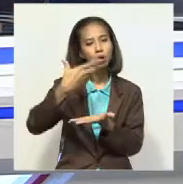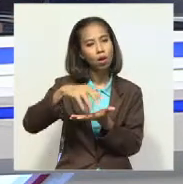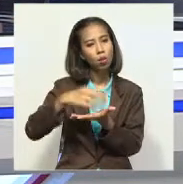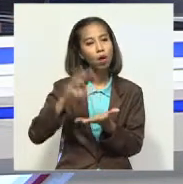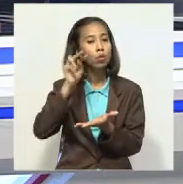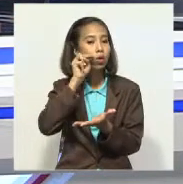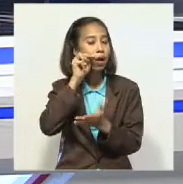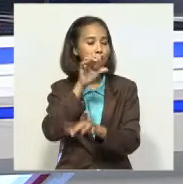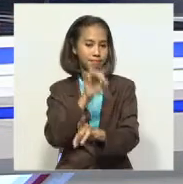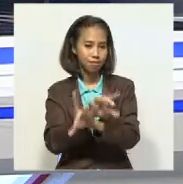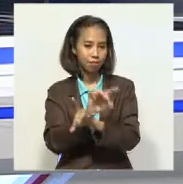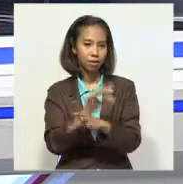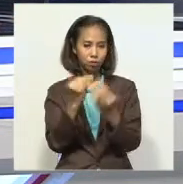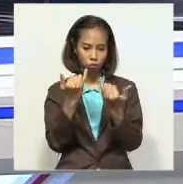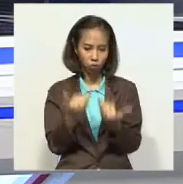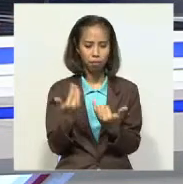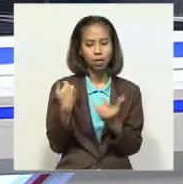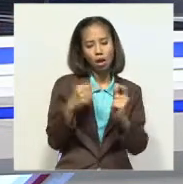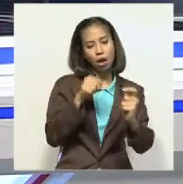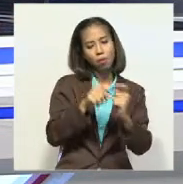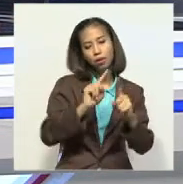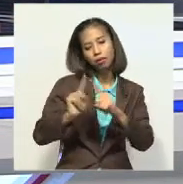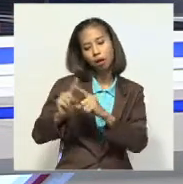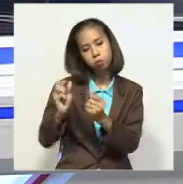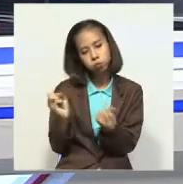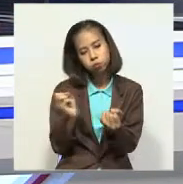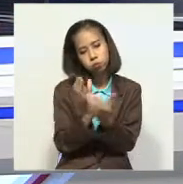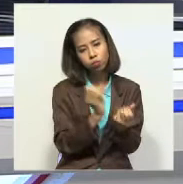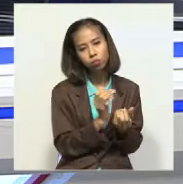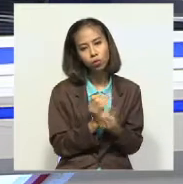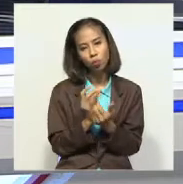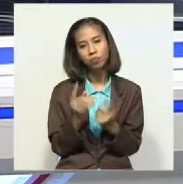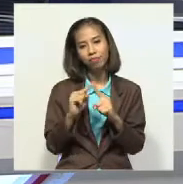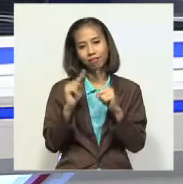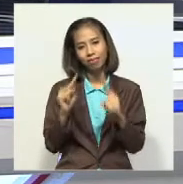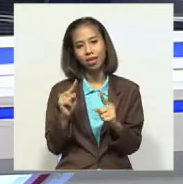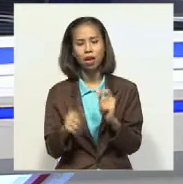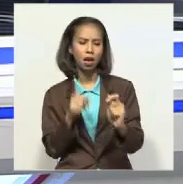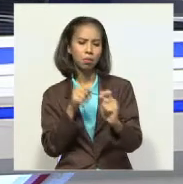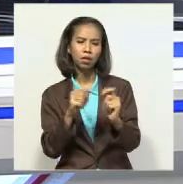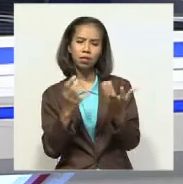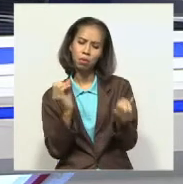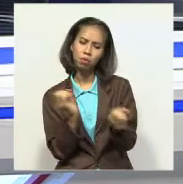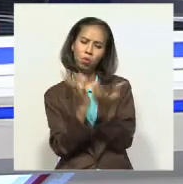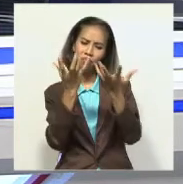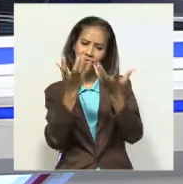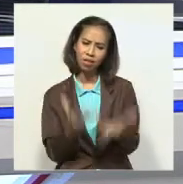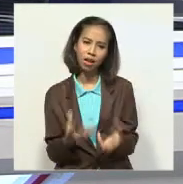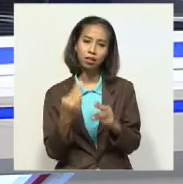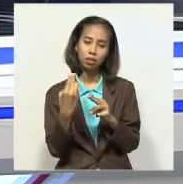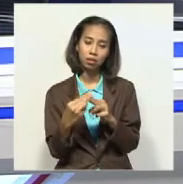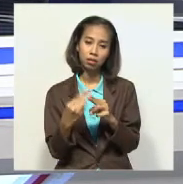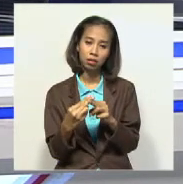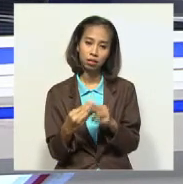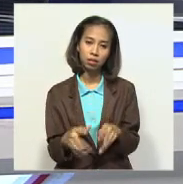รีล่าสุดว่าตอนนี้เนี่ยมีหลากหลายอำเภอที่ยังได้รับผลกระทบแต่อำเภอหนึ่งที่กระทบหนักๆเลยนะคะก็คือ